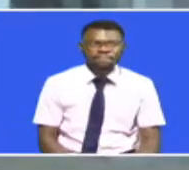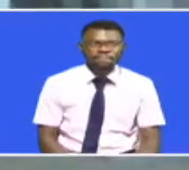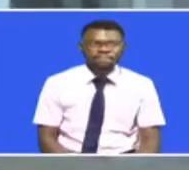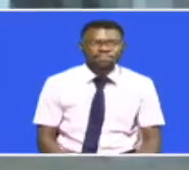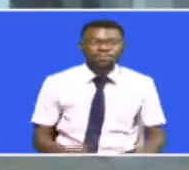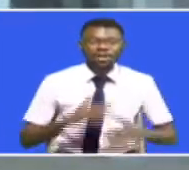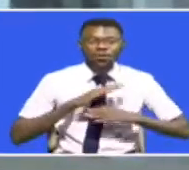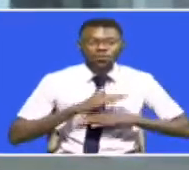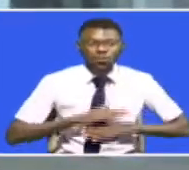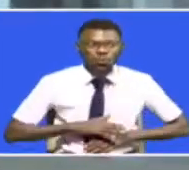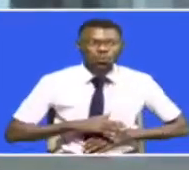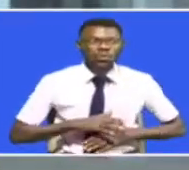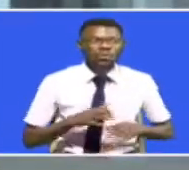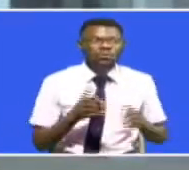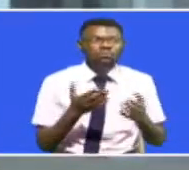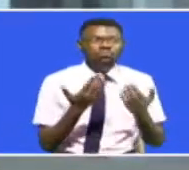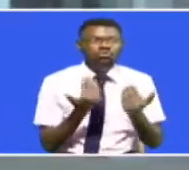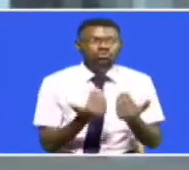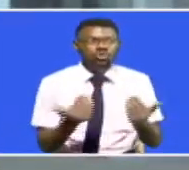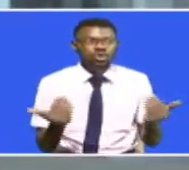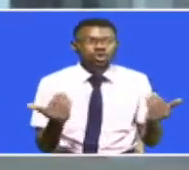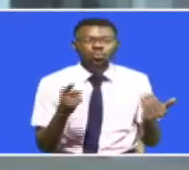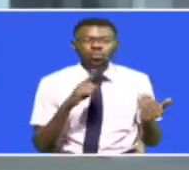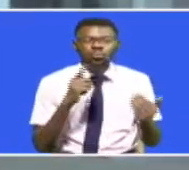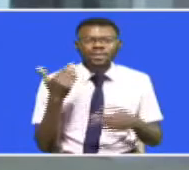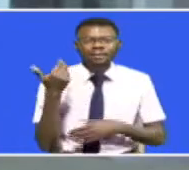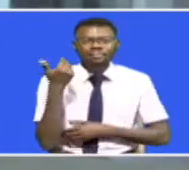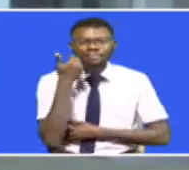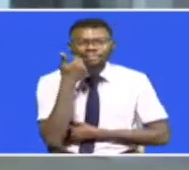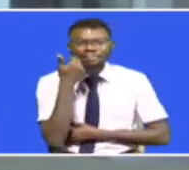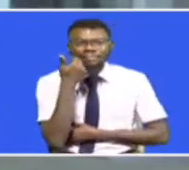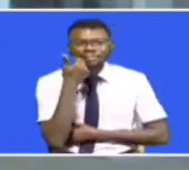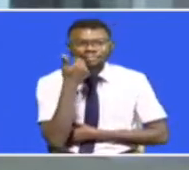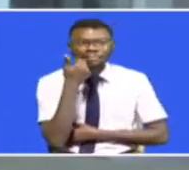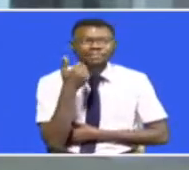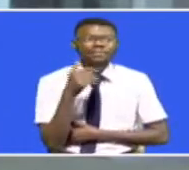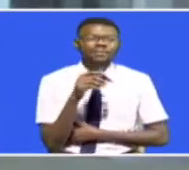afueni kwa watoto wasiojiweza na wenye ugonjwa wa mwanya mdomoni na fistula.